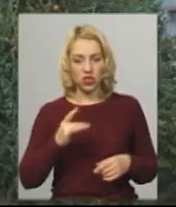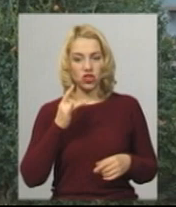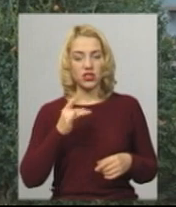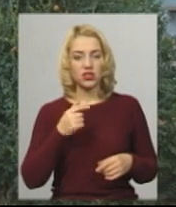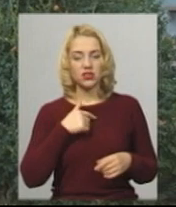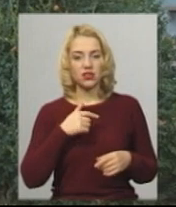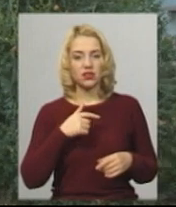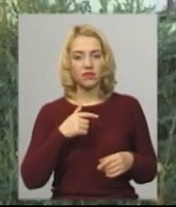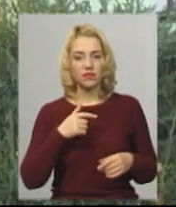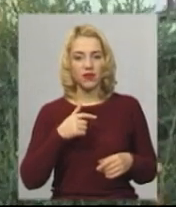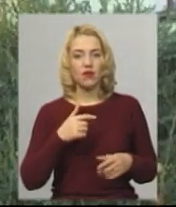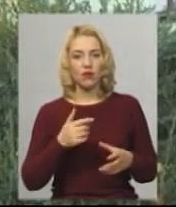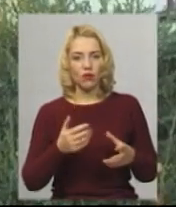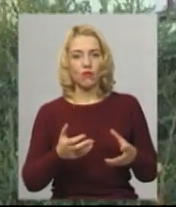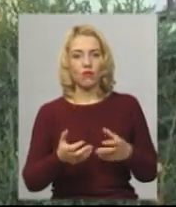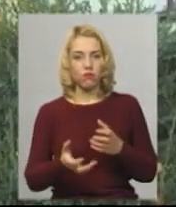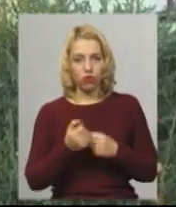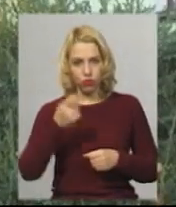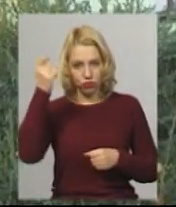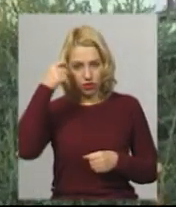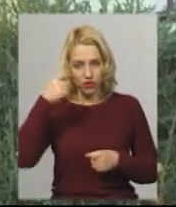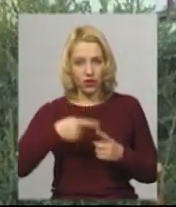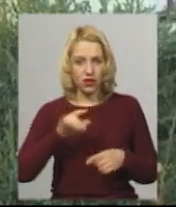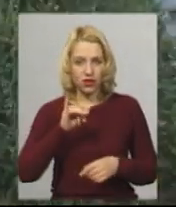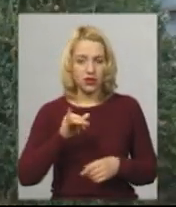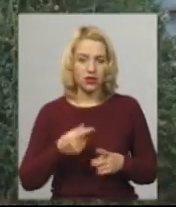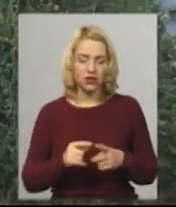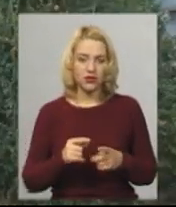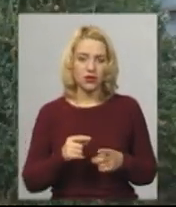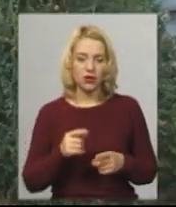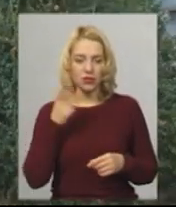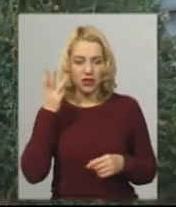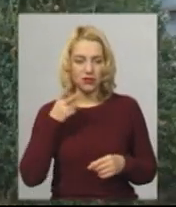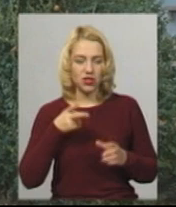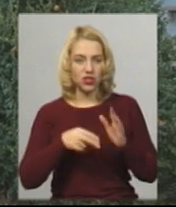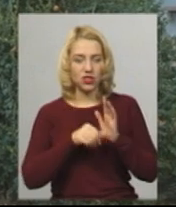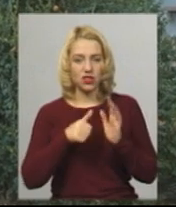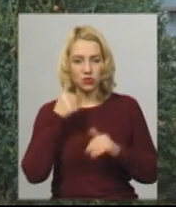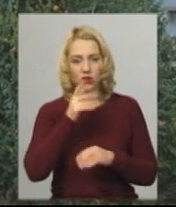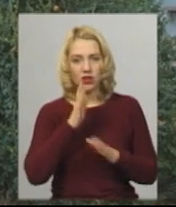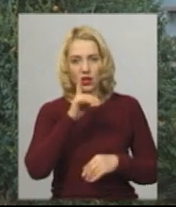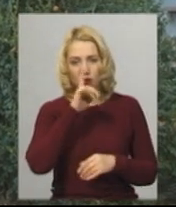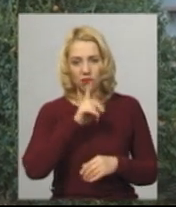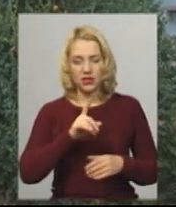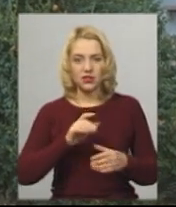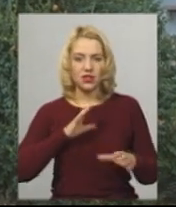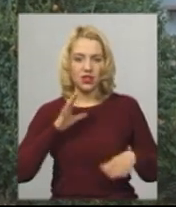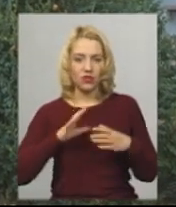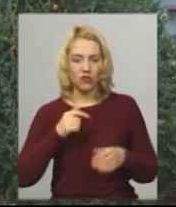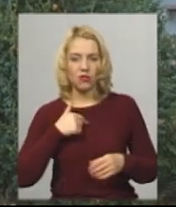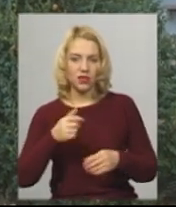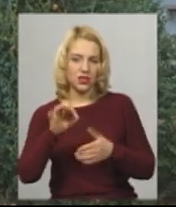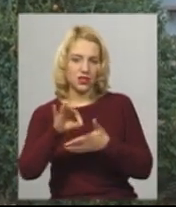перший раз, так сказати, получив. У Хмельницькому в 2016 році, тільки місяць тренувань, і мене зразу